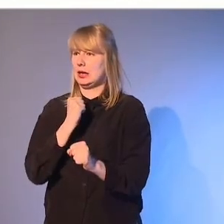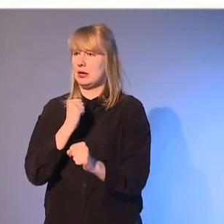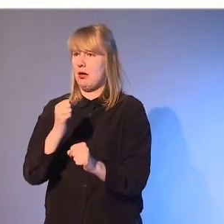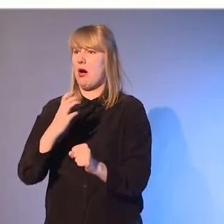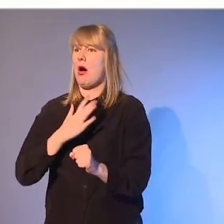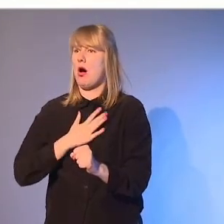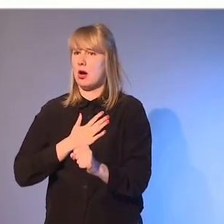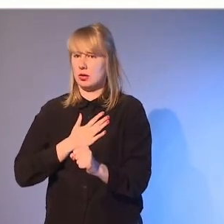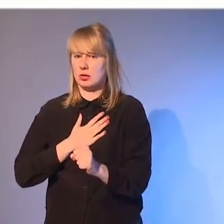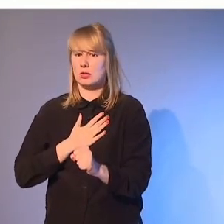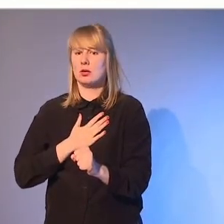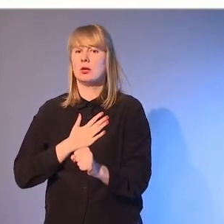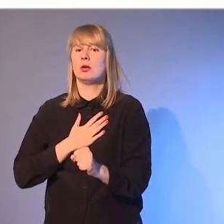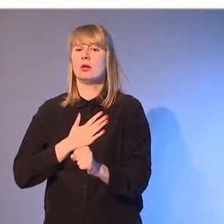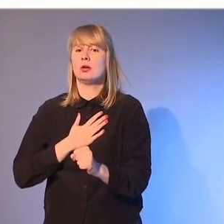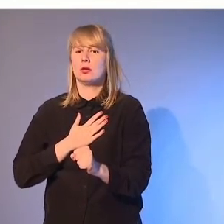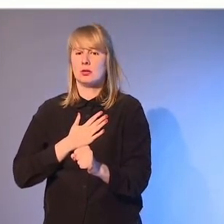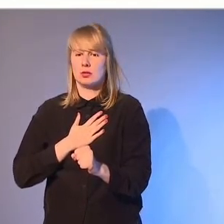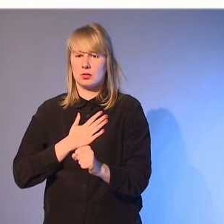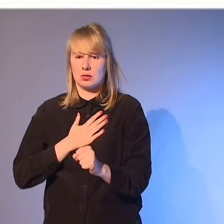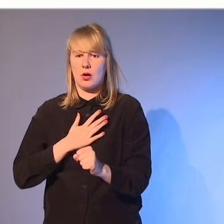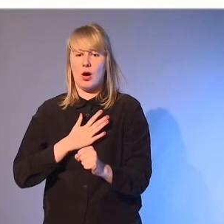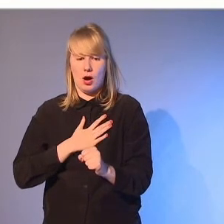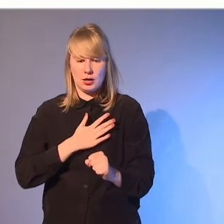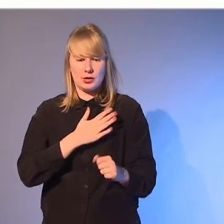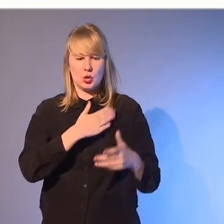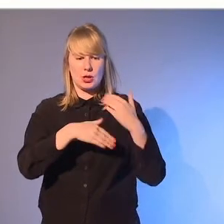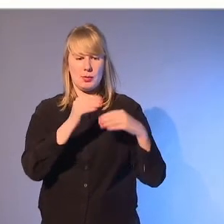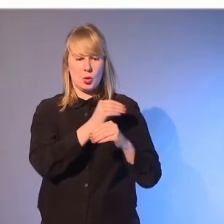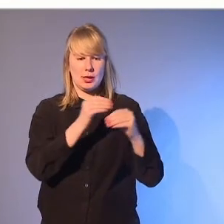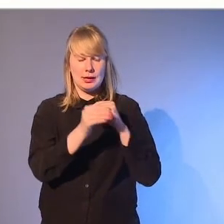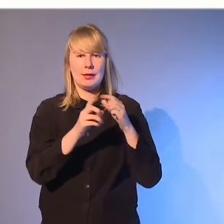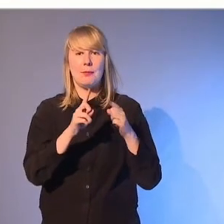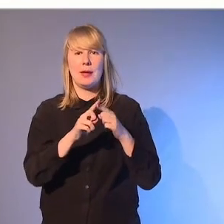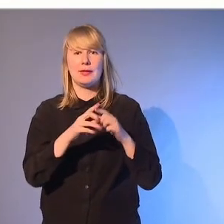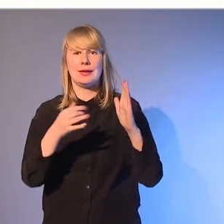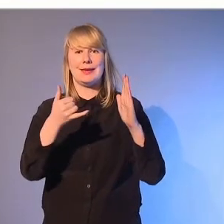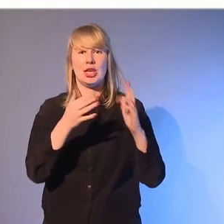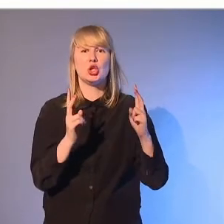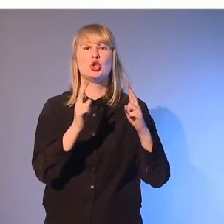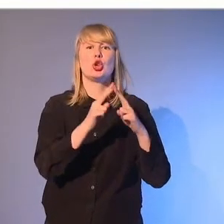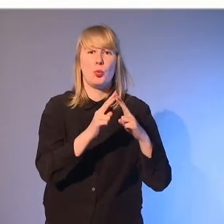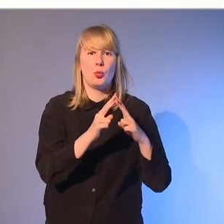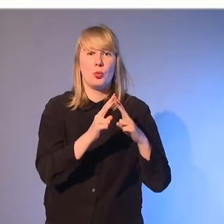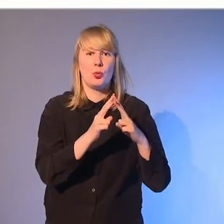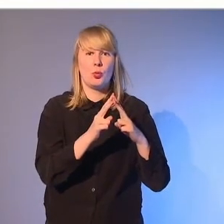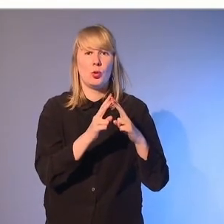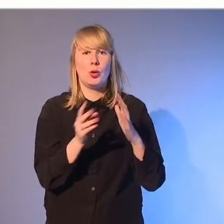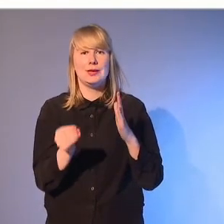har satt strøm på den tradisjonelle pedagogikken med dyre